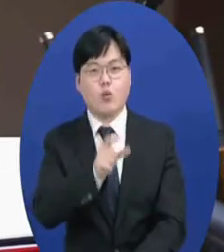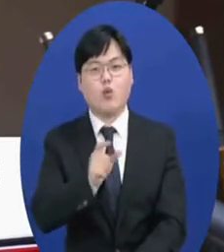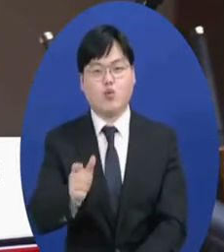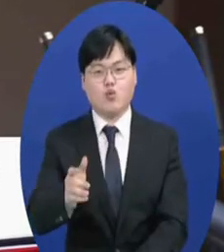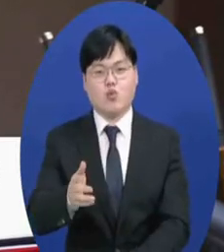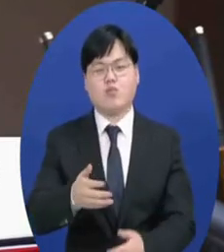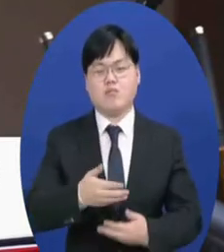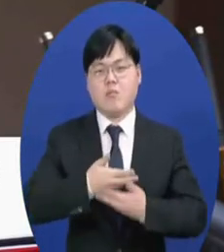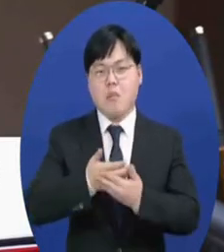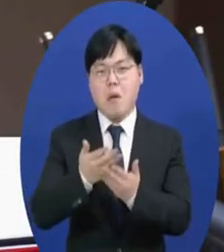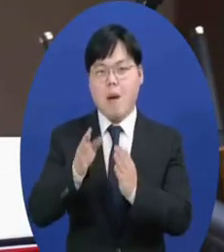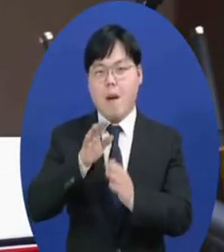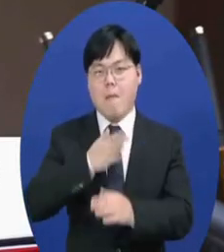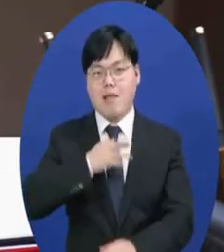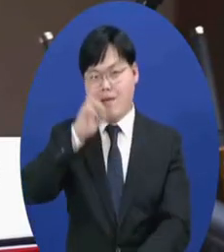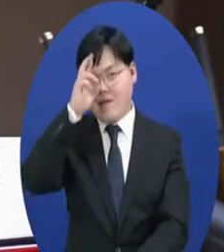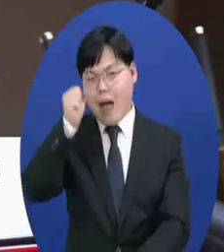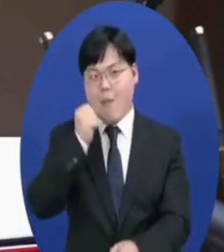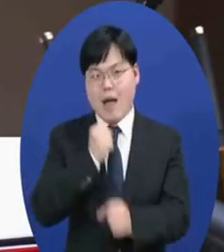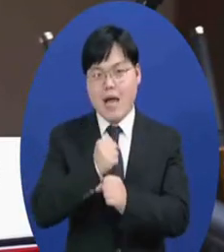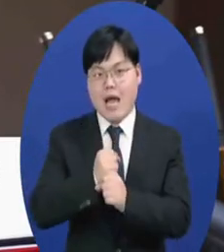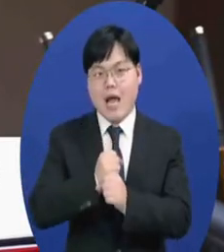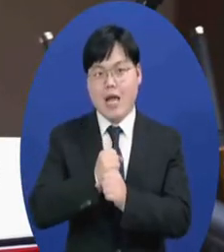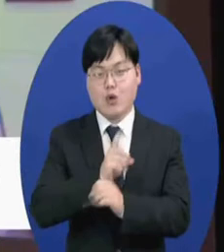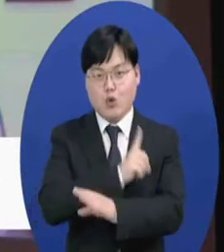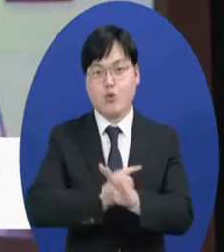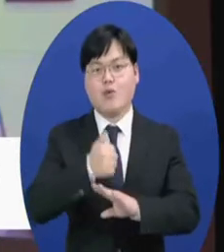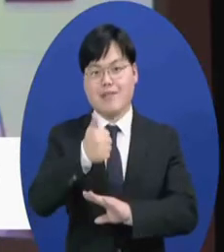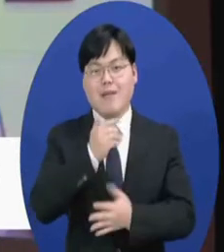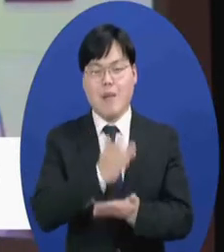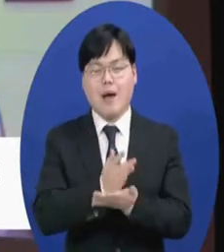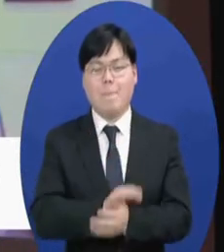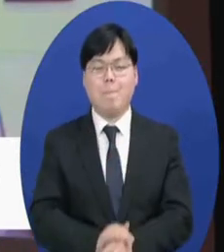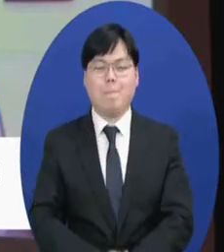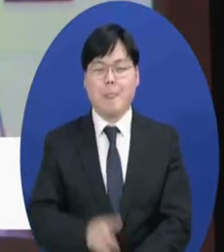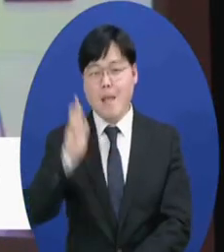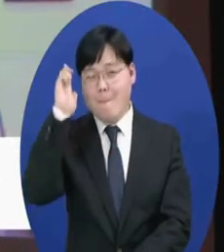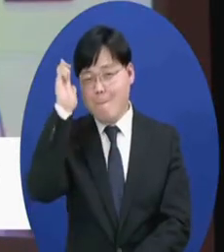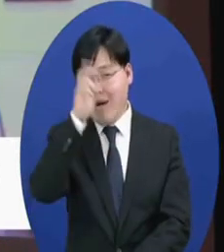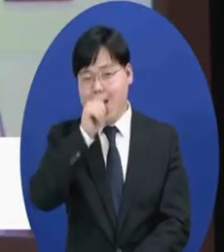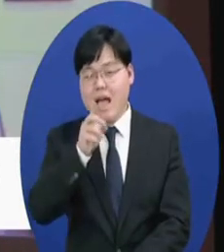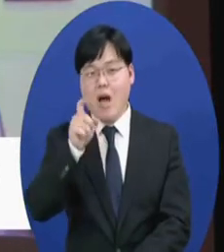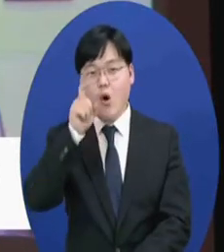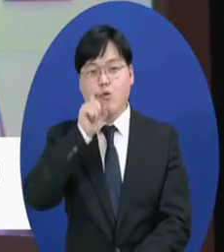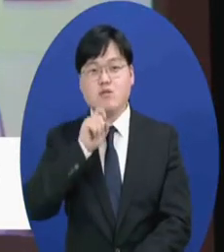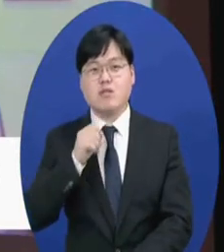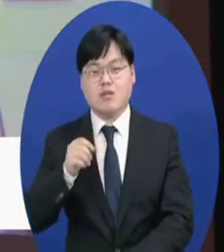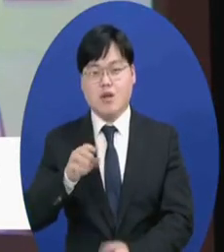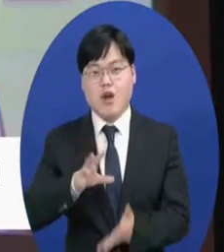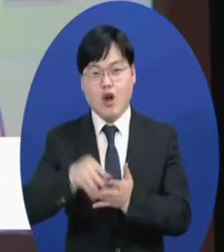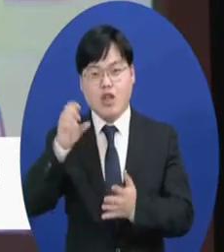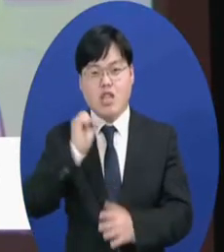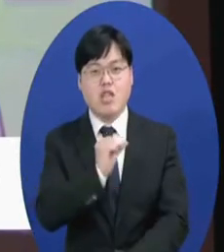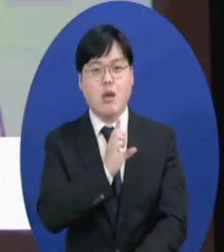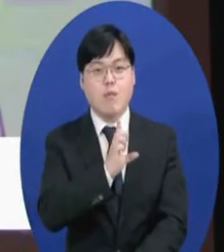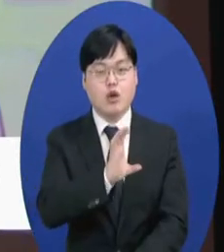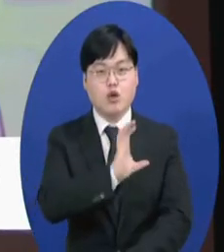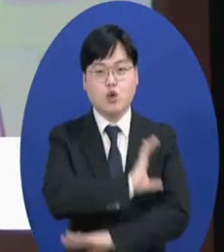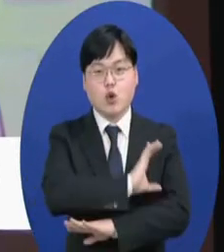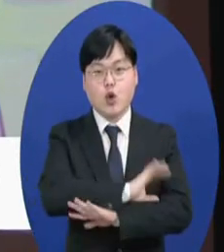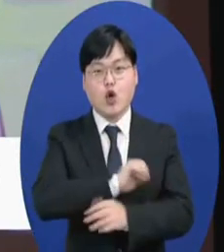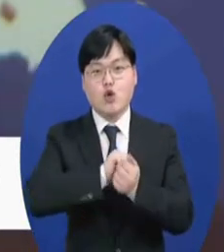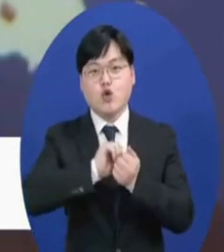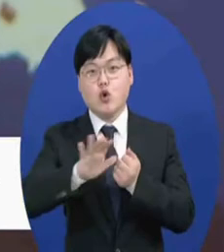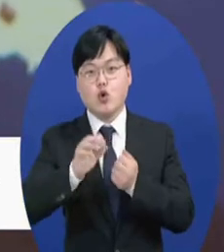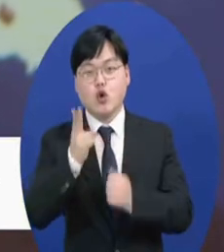энэ чиглэлээр манай яам ажиллаж тодорхой үр дүн гарч байна. Бакалаврын ангид элсэх хүсэл гаргаж байгаа ерөнхий боловсролын